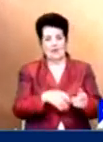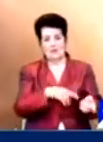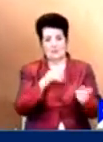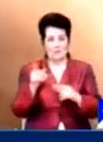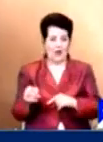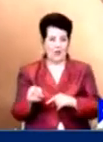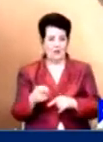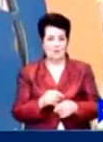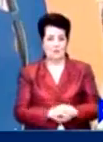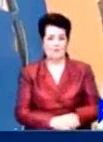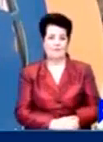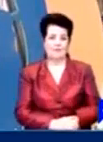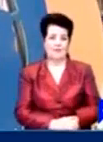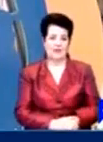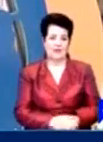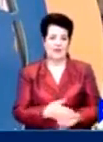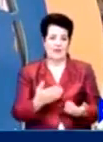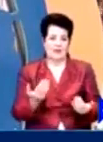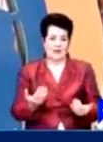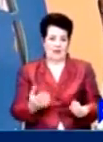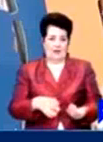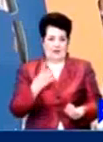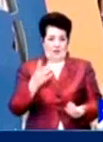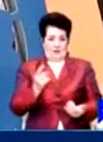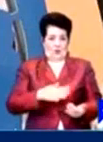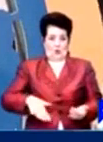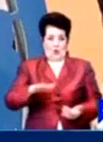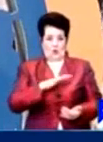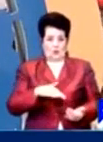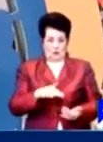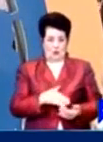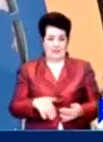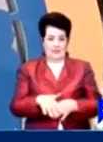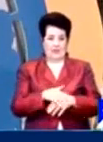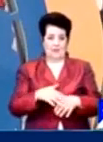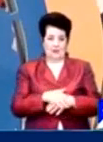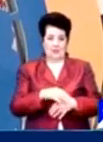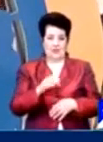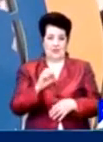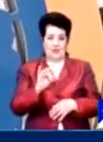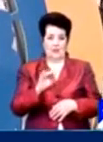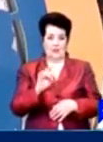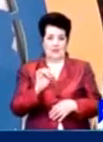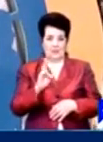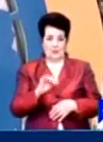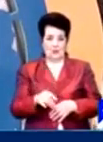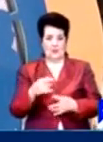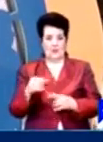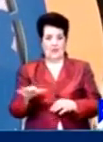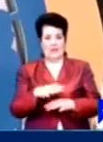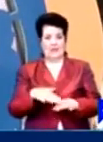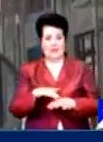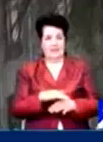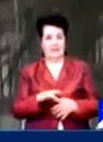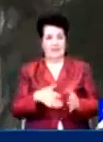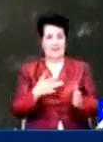sfidând gravitația. Evenimentul se va desfășura într-o zonă care pornește de la piața George Enescu până în zona centrului vechi, pe mai multe